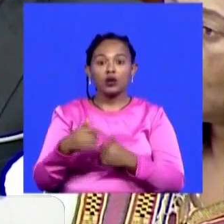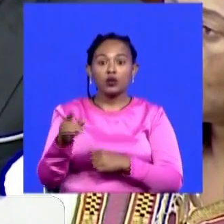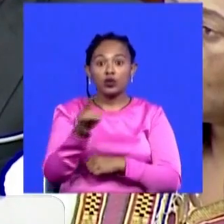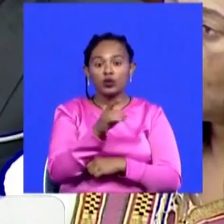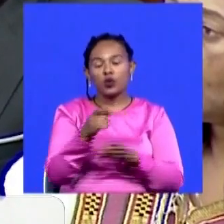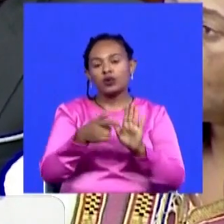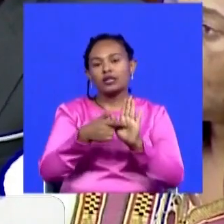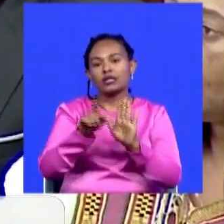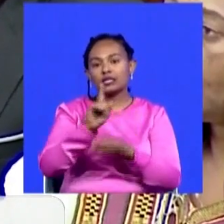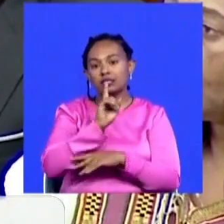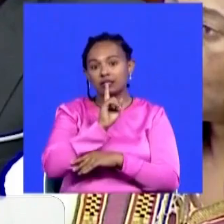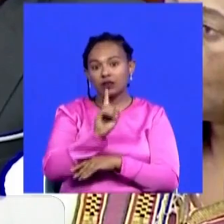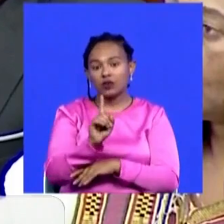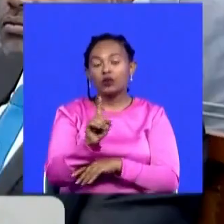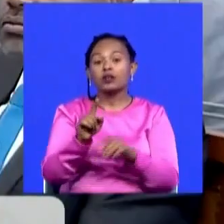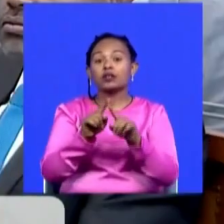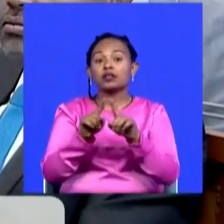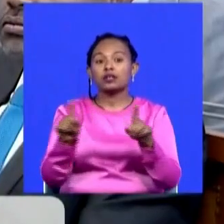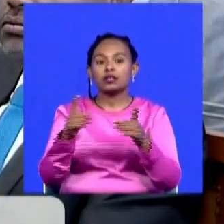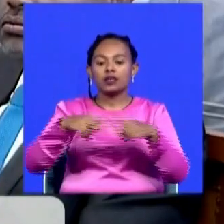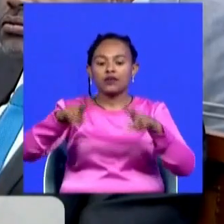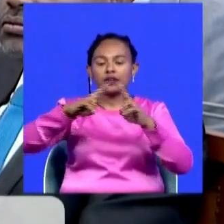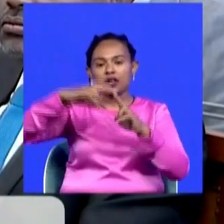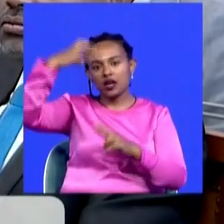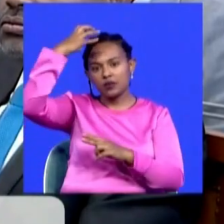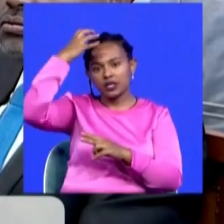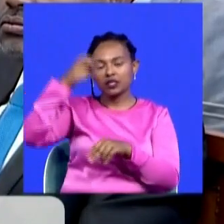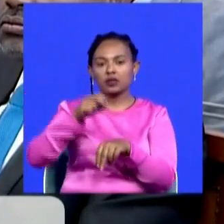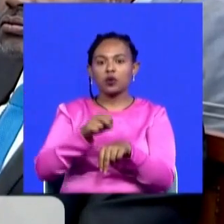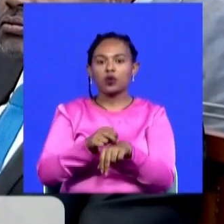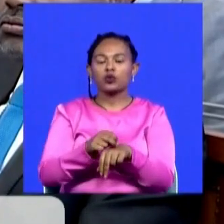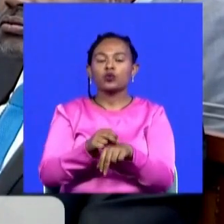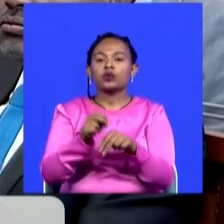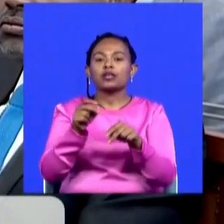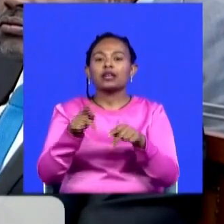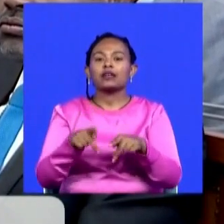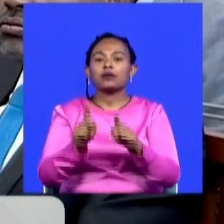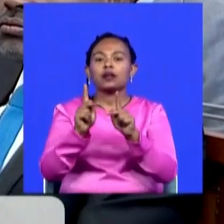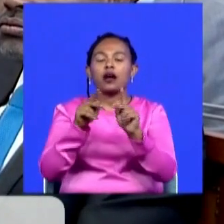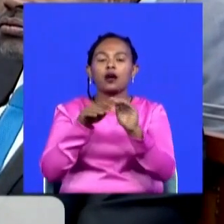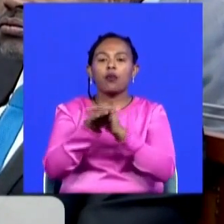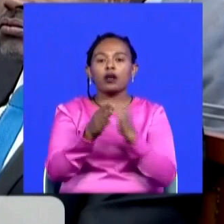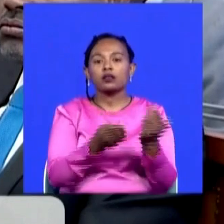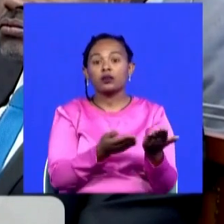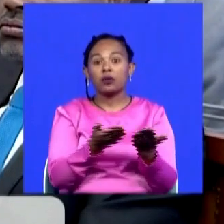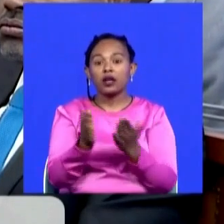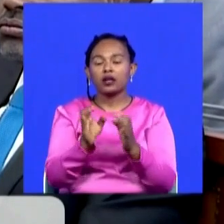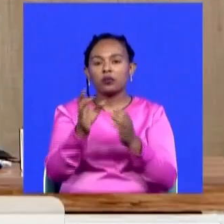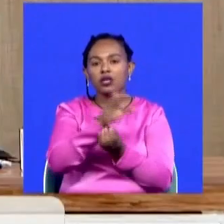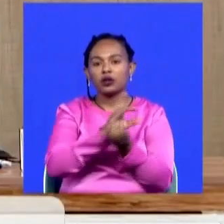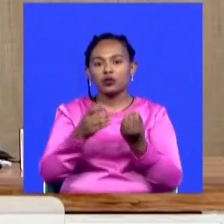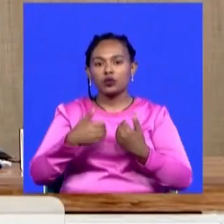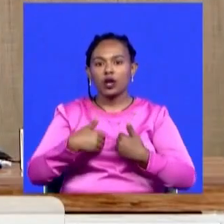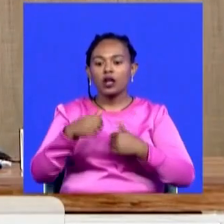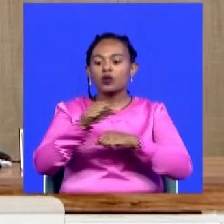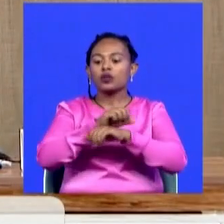በሚመለከት ከምክር ቤት አባል ጥያቄ ተነስተዋል። የፌዴራል መንግስት በወቅቱ የግብርና ግብዓትን ቢያቀርብም በየክልሉ ያለው